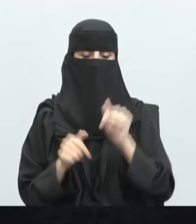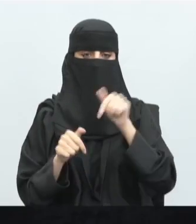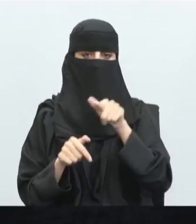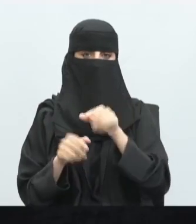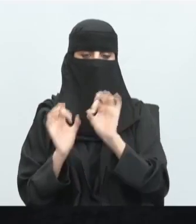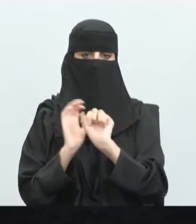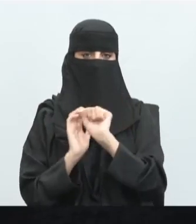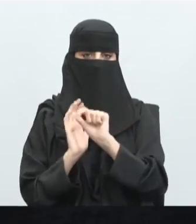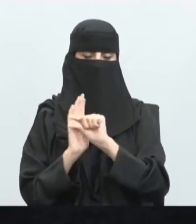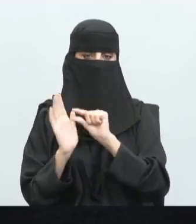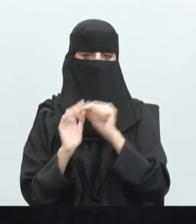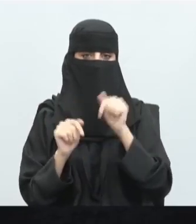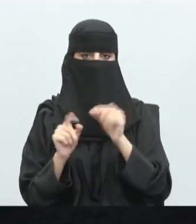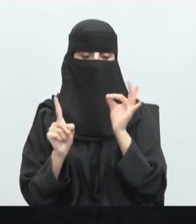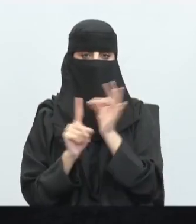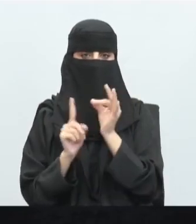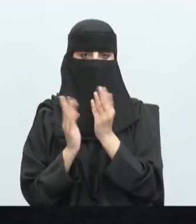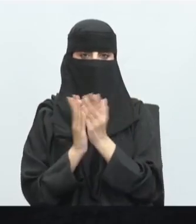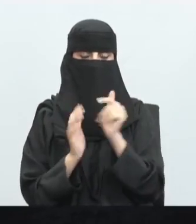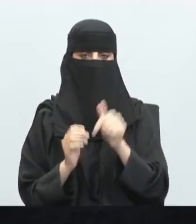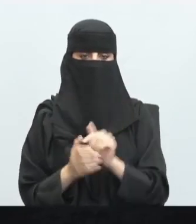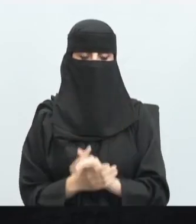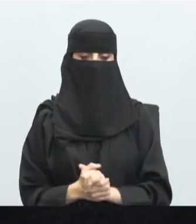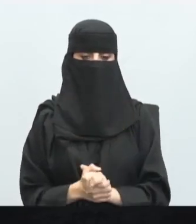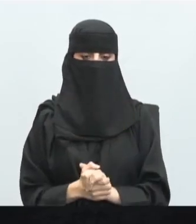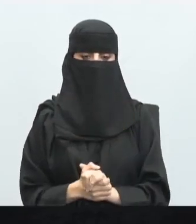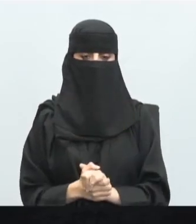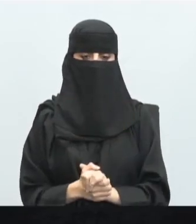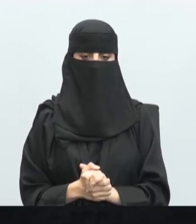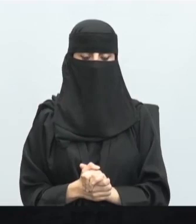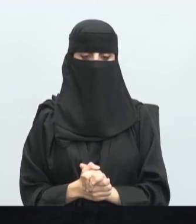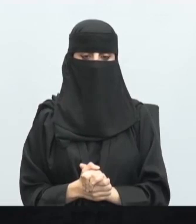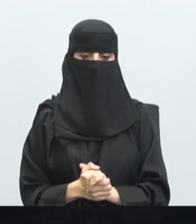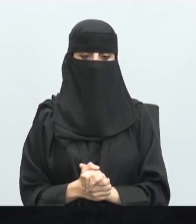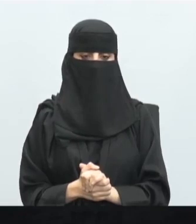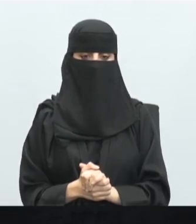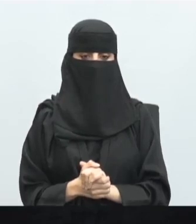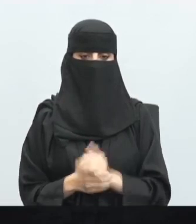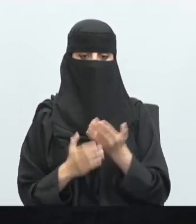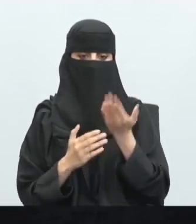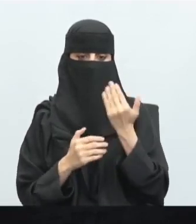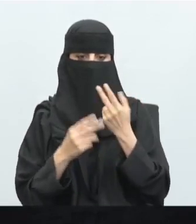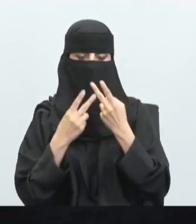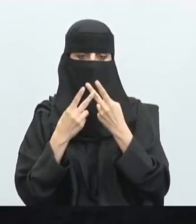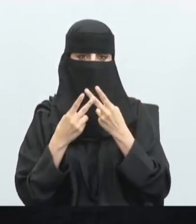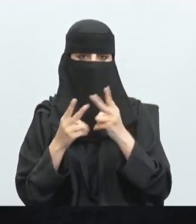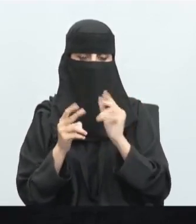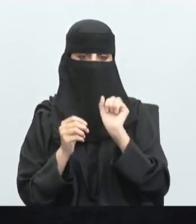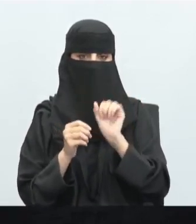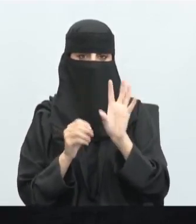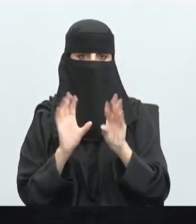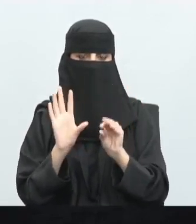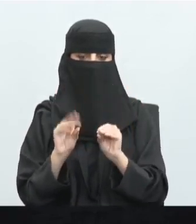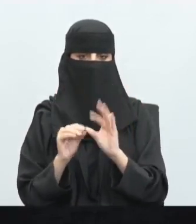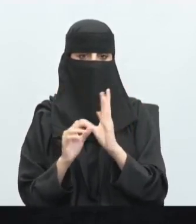عنه وهذه هي الاهداف التي سوف نحصل عليها بنهايه درسنا وقبل ان نتحدث عن العرض